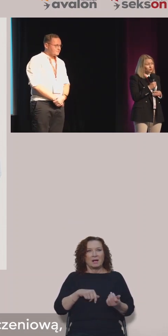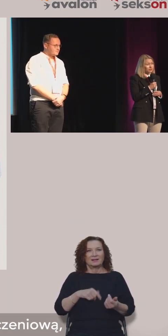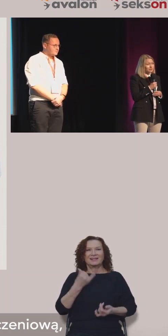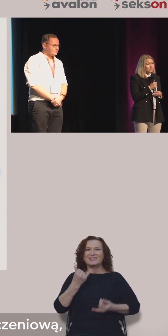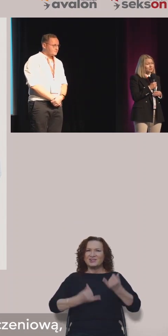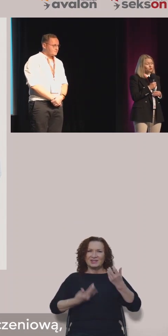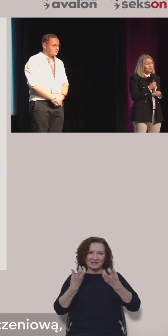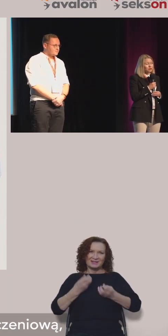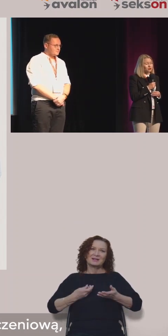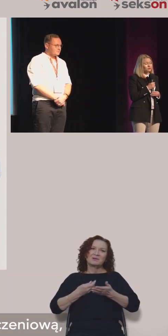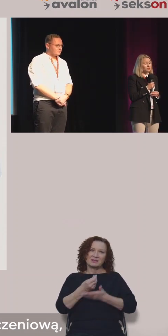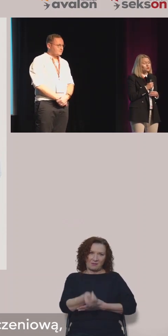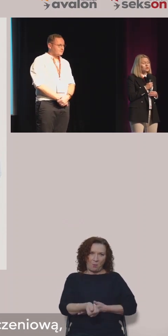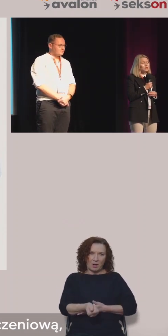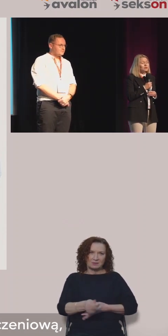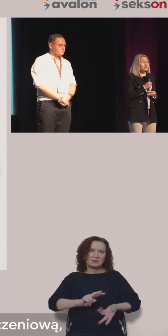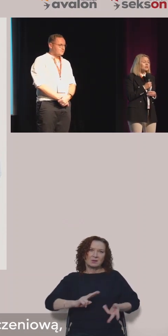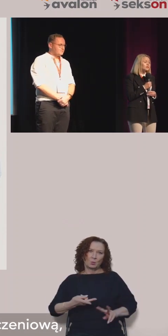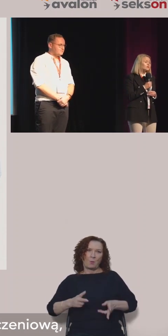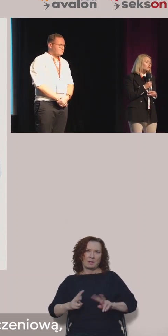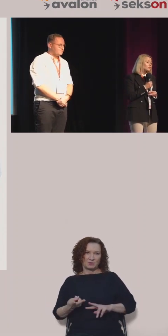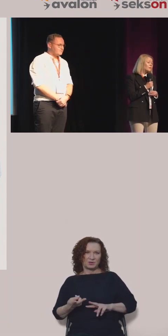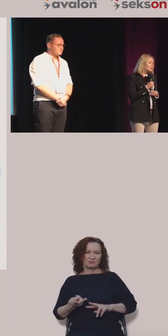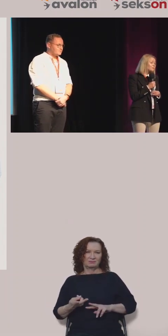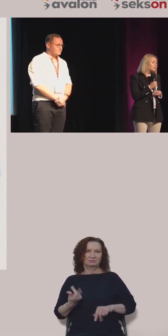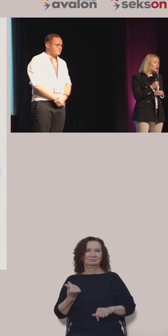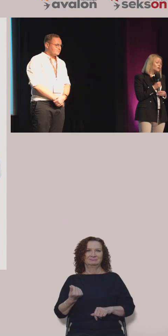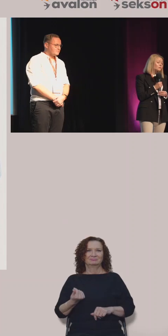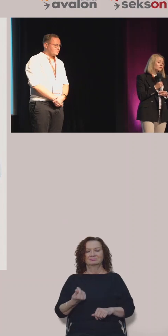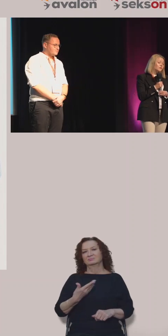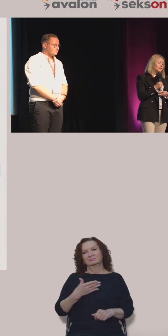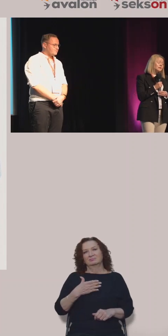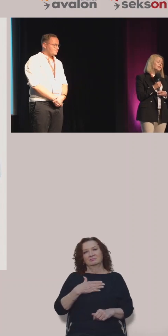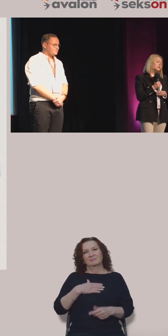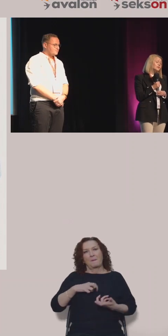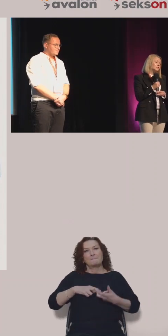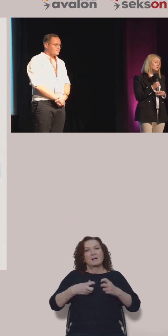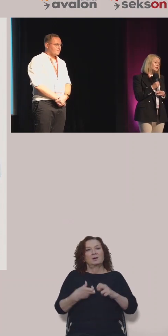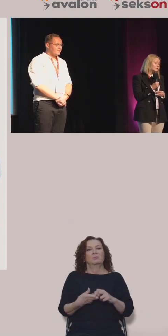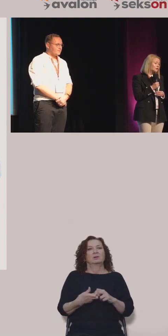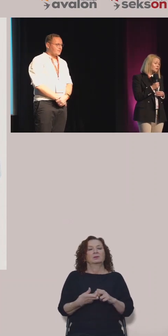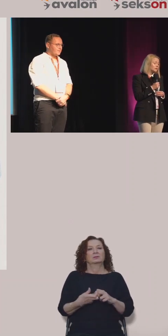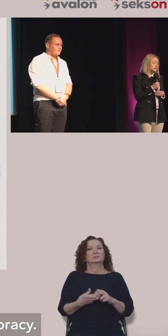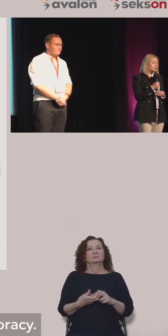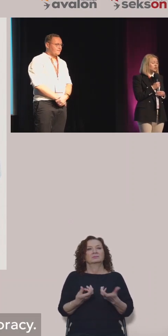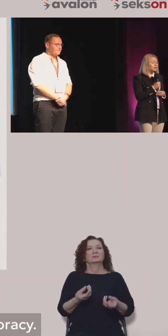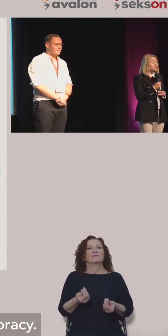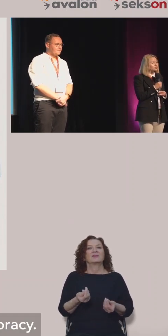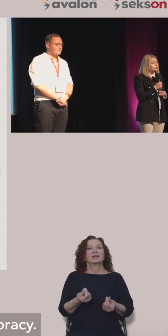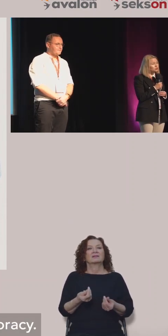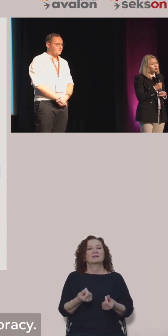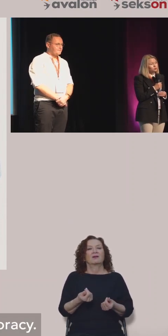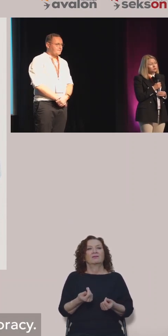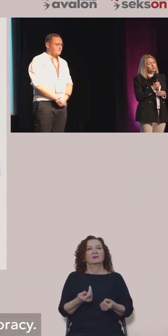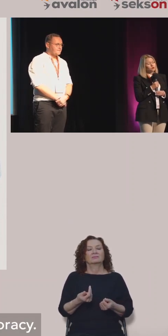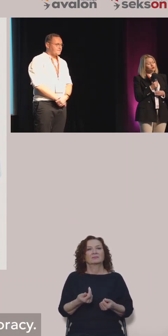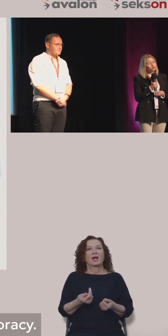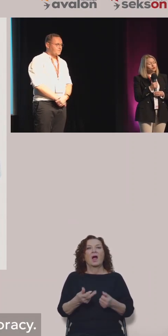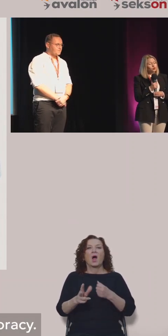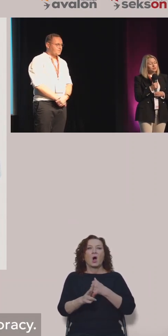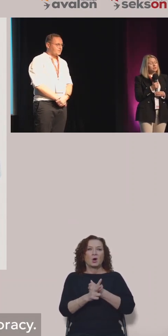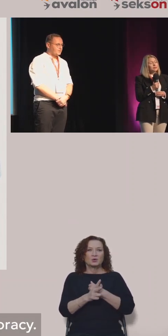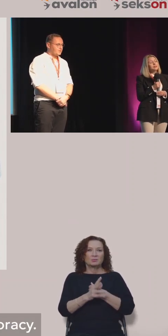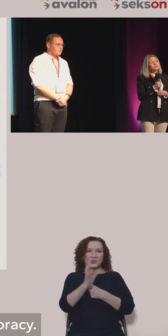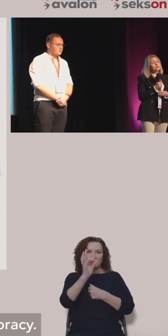za usługę tłumaczeniową, no to mamy problem w kwestii finansowej, dlatego że aż 80%